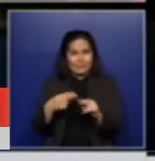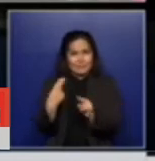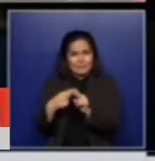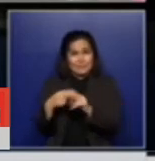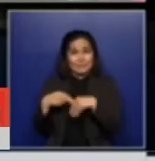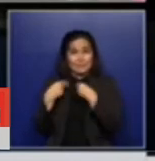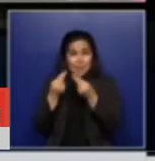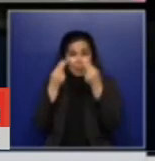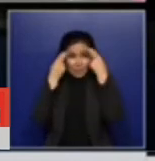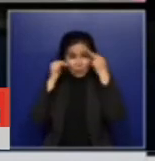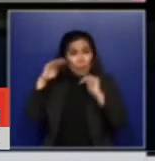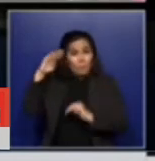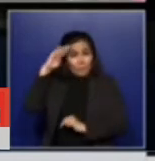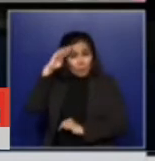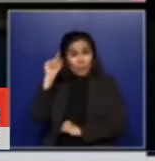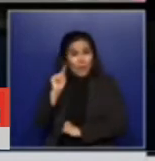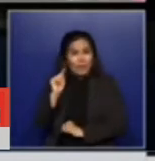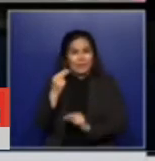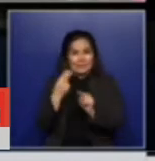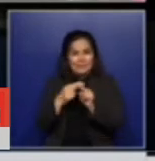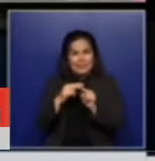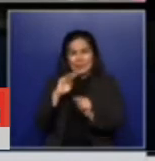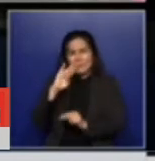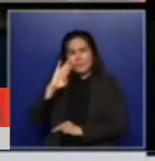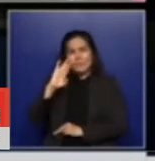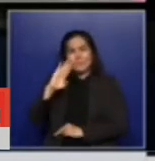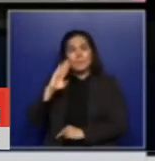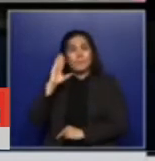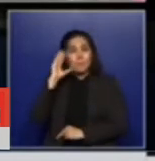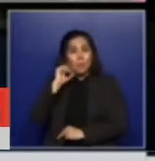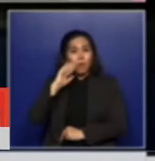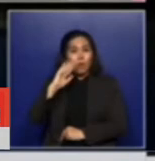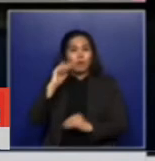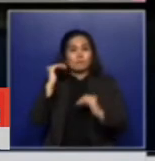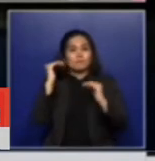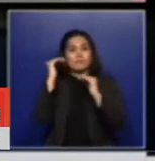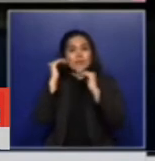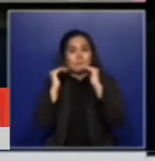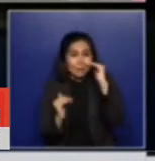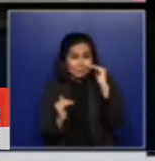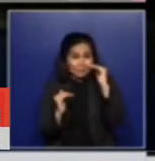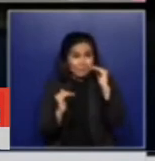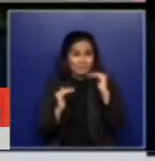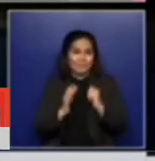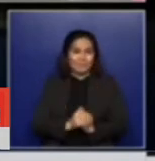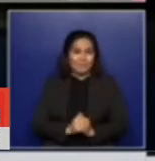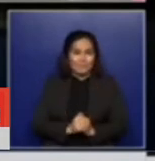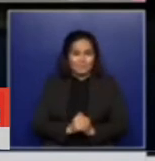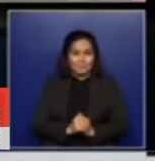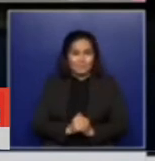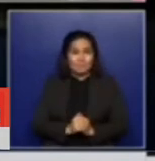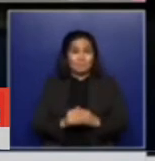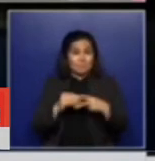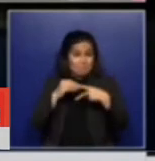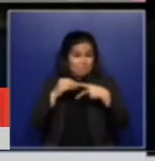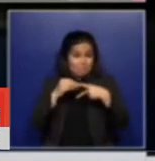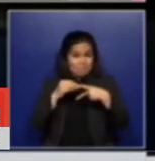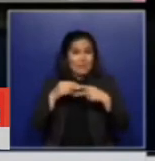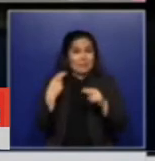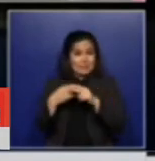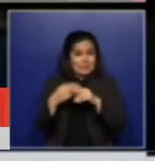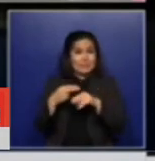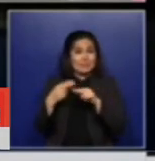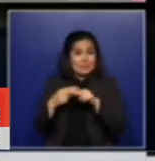านพลเอกประยุทธ์เอาไว้ว่าบิดาแห่งความเหลื่อมล้ำนะครับบิดาแห่งความเหลื่อมล้ำเนี่ยท่านได้รับไปก่อนหน้